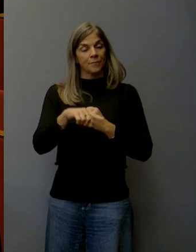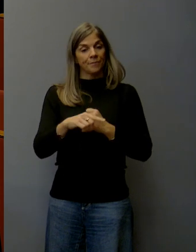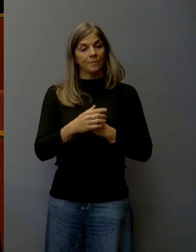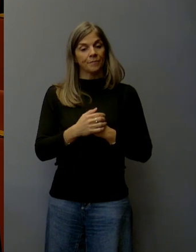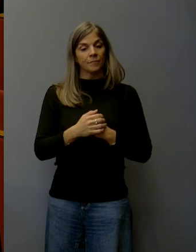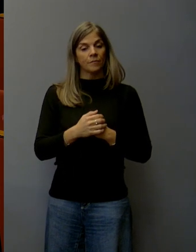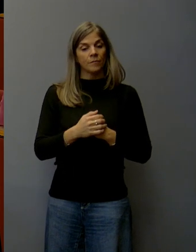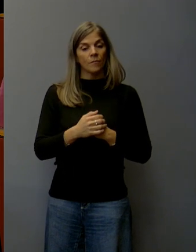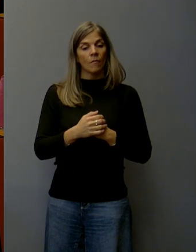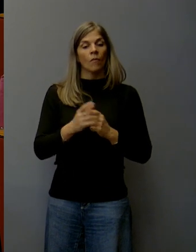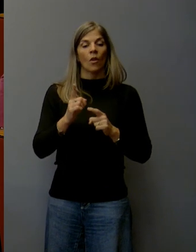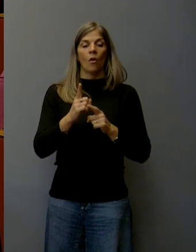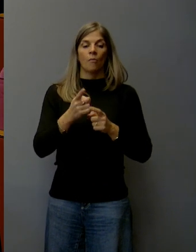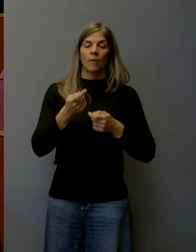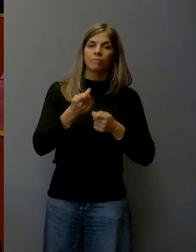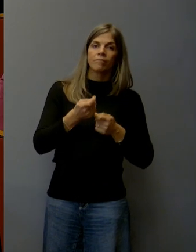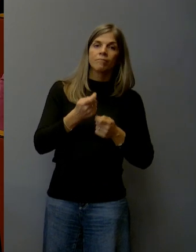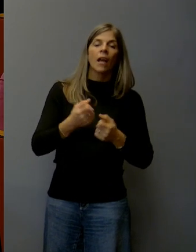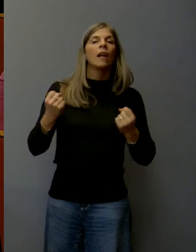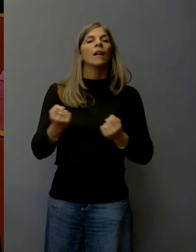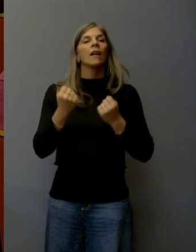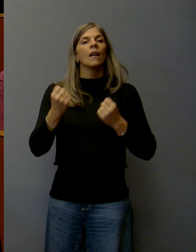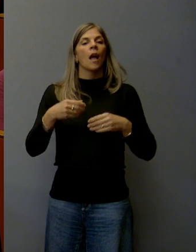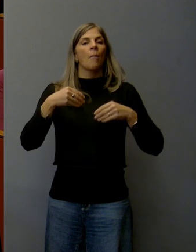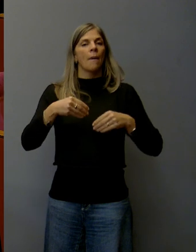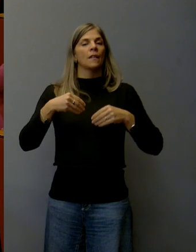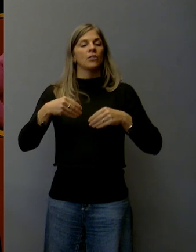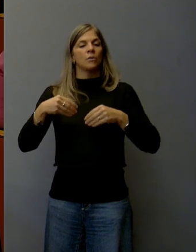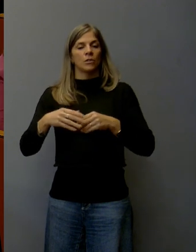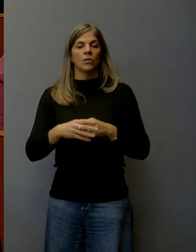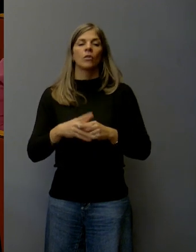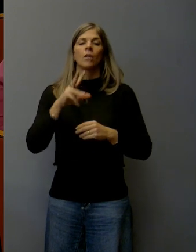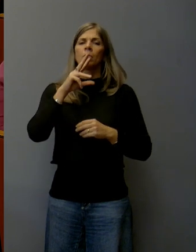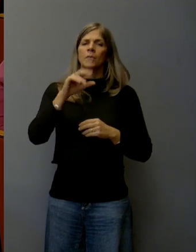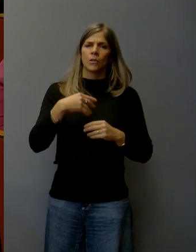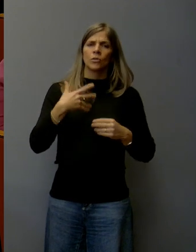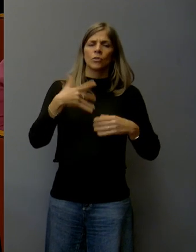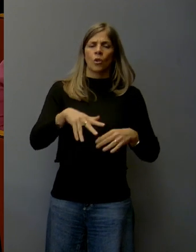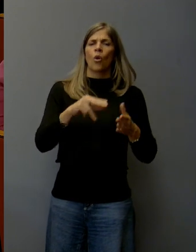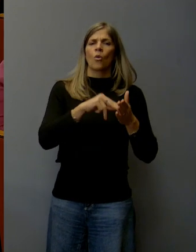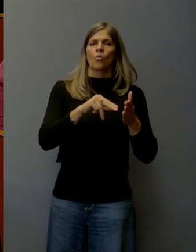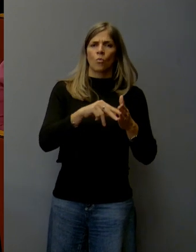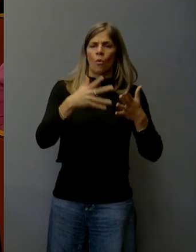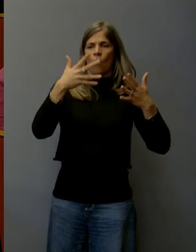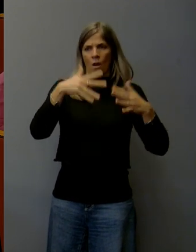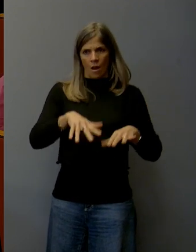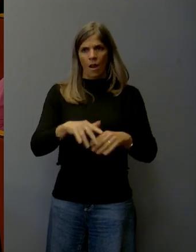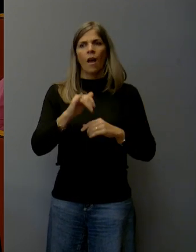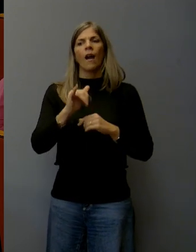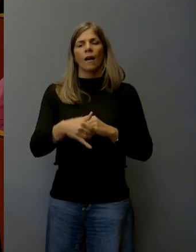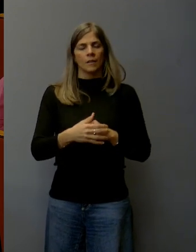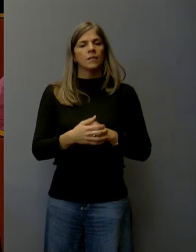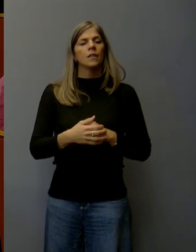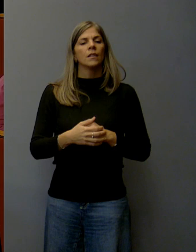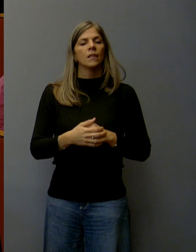promuovere stimola la partecipazione e dove si possono ottenere abbiamo citato le scuole Sì ma non sono gli unici luoghi dove noi possiamo